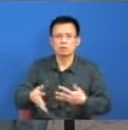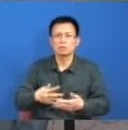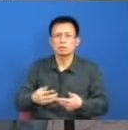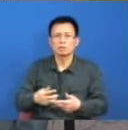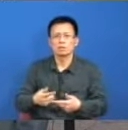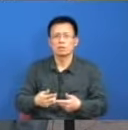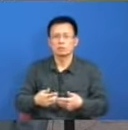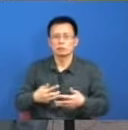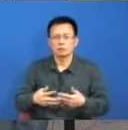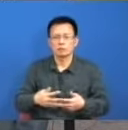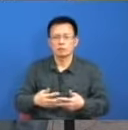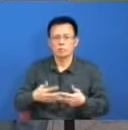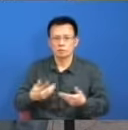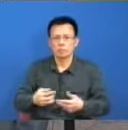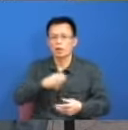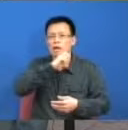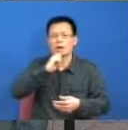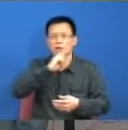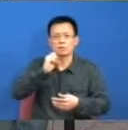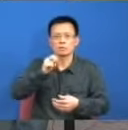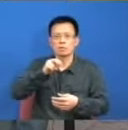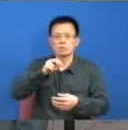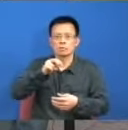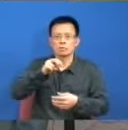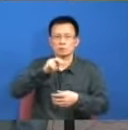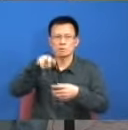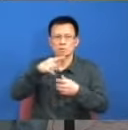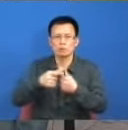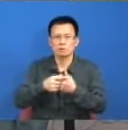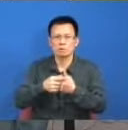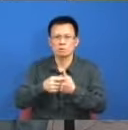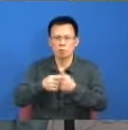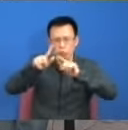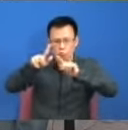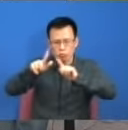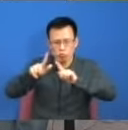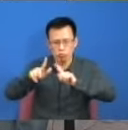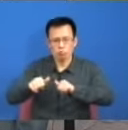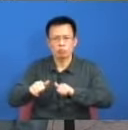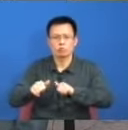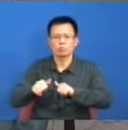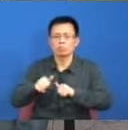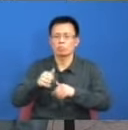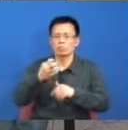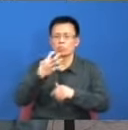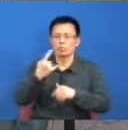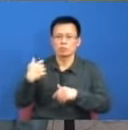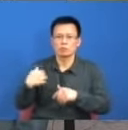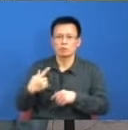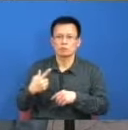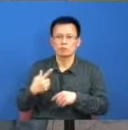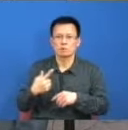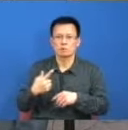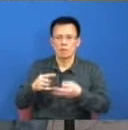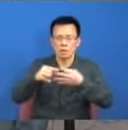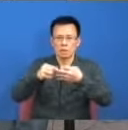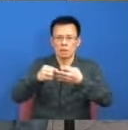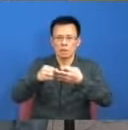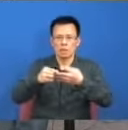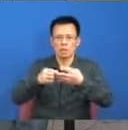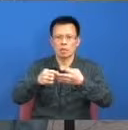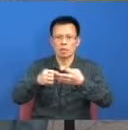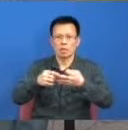事案都好啦。我哋咧就今日晏晝咧就揾咗我哋咋好熟悉我哋國情同熟悉香港情況嘅阿劉瑞兆。